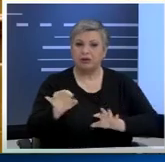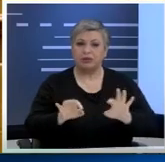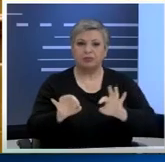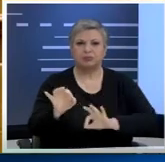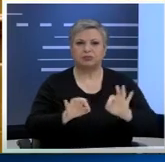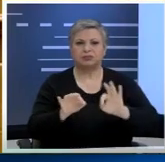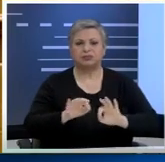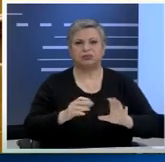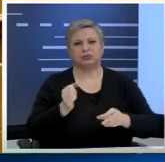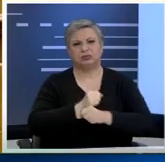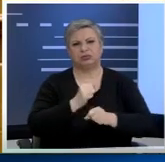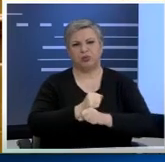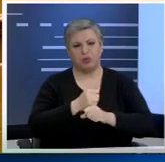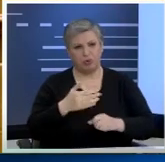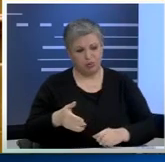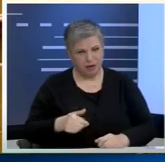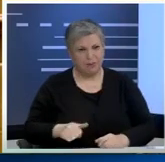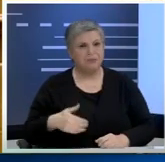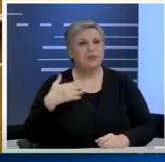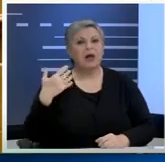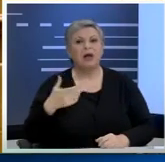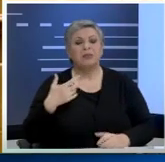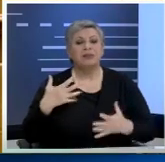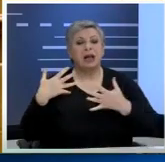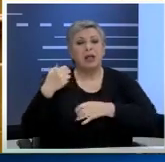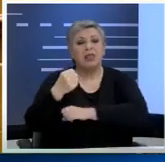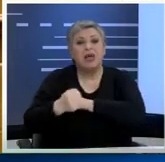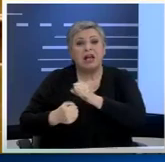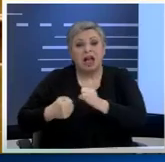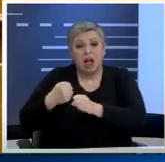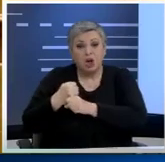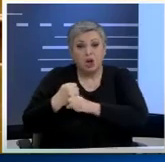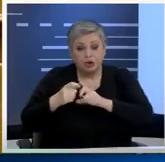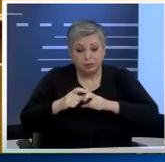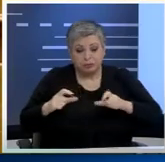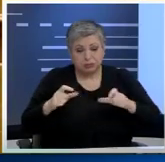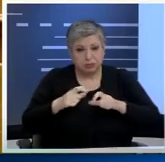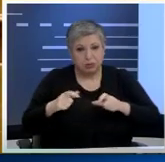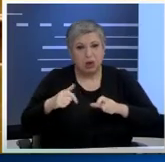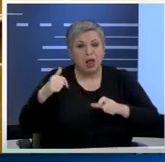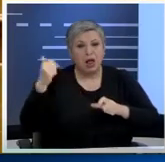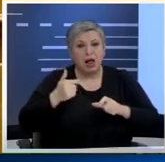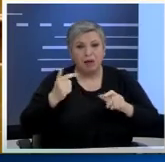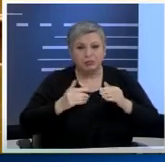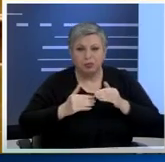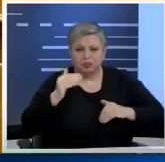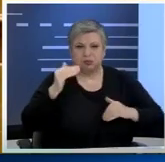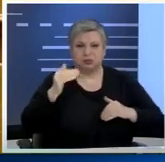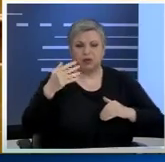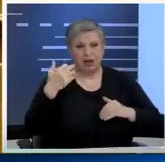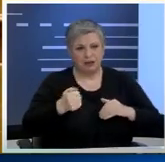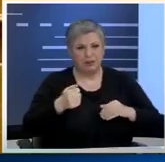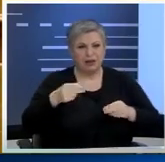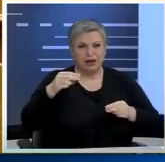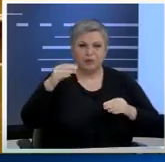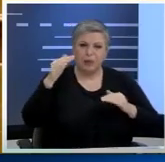τέλος, οι αποδόσεις των δεκαετών ομολόγων αναφοράς αποκλιμακώθηκαν σημαντικά και θα ήθελα εδώ να κάνω μια αναφορά